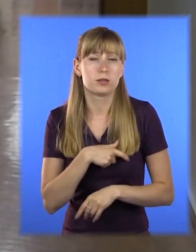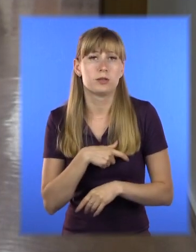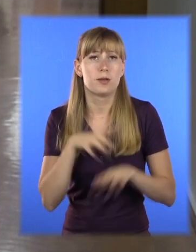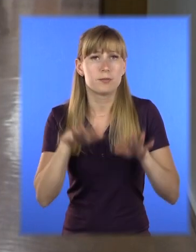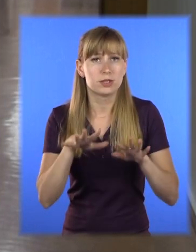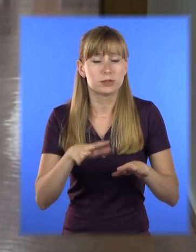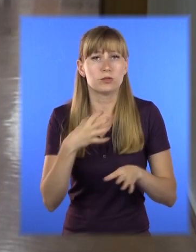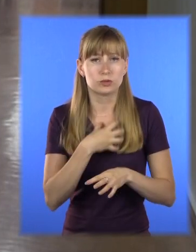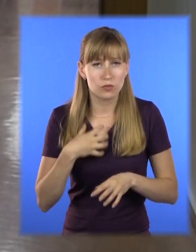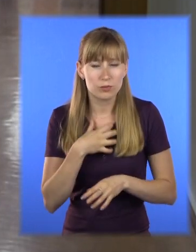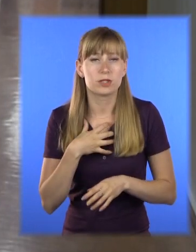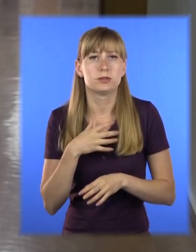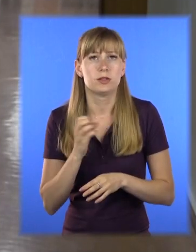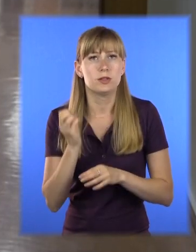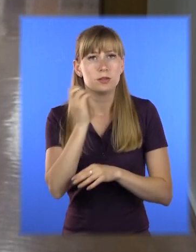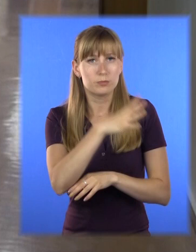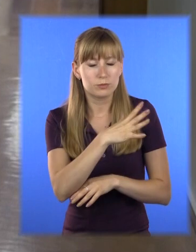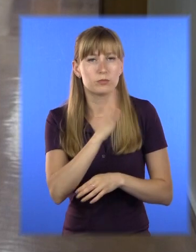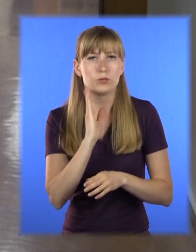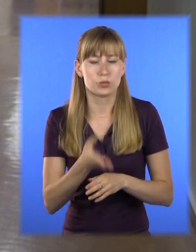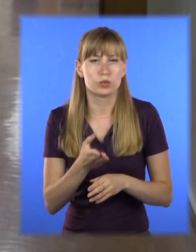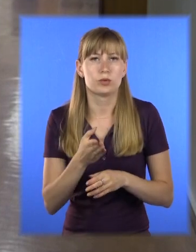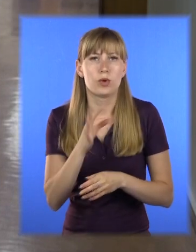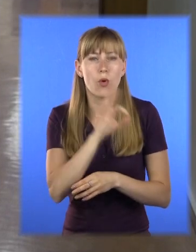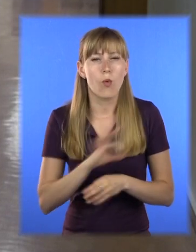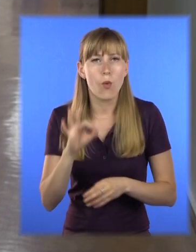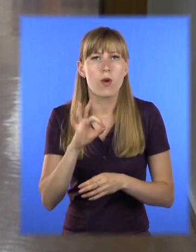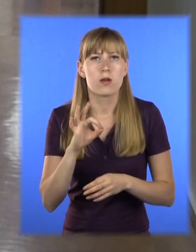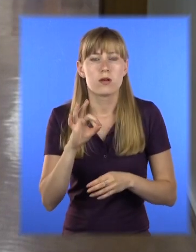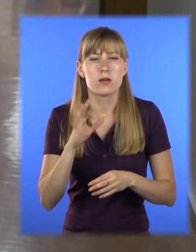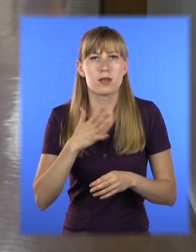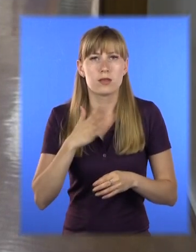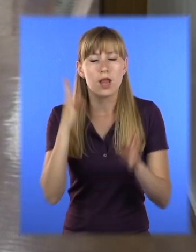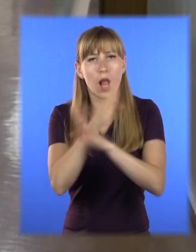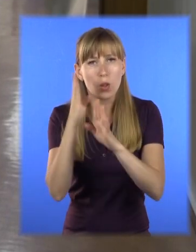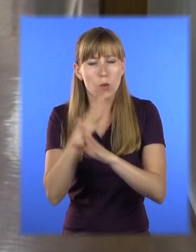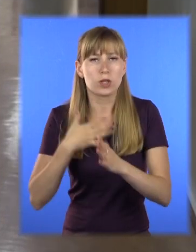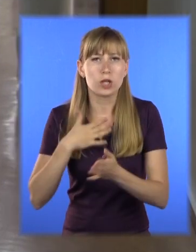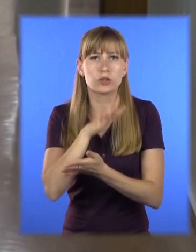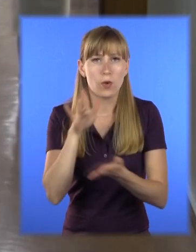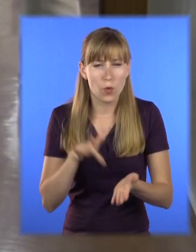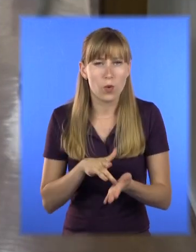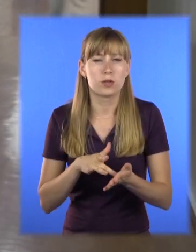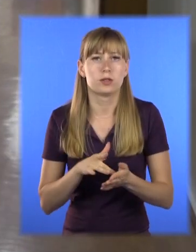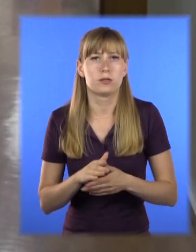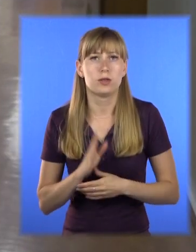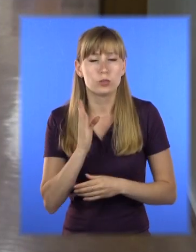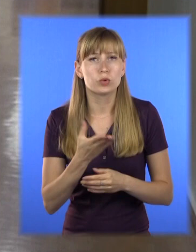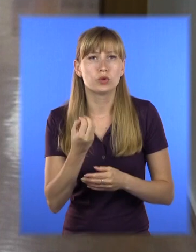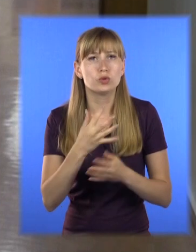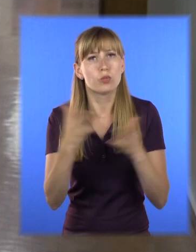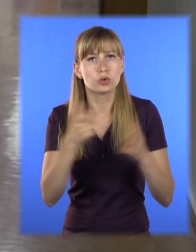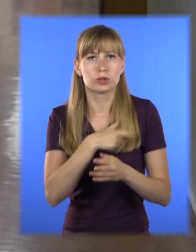ради, постійної комісії міської ради з питань екології по даному факту і залучення більшої